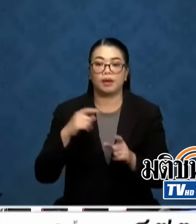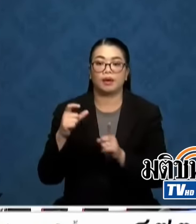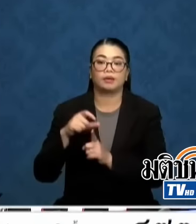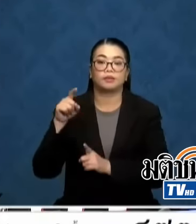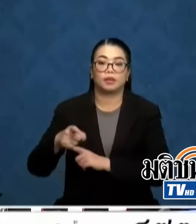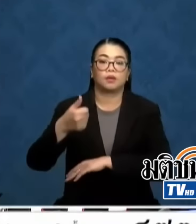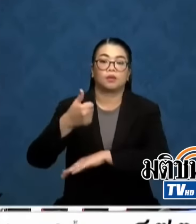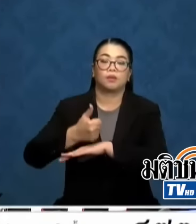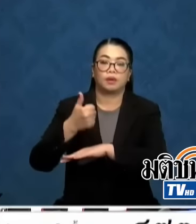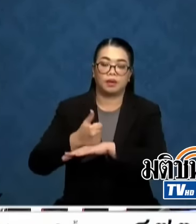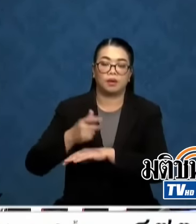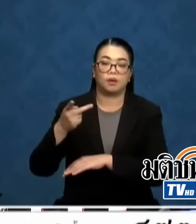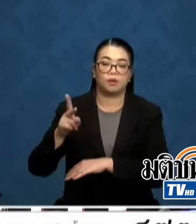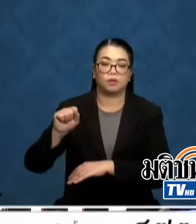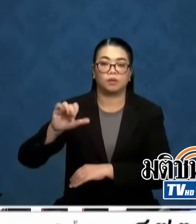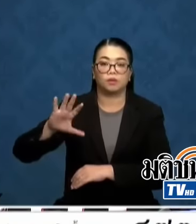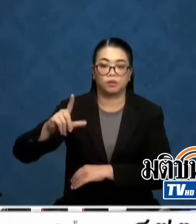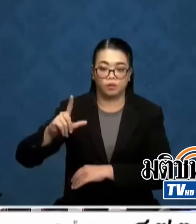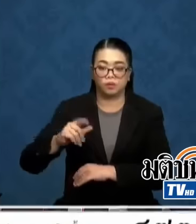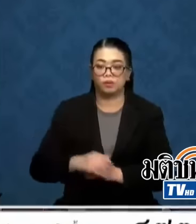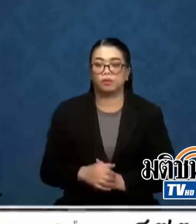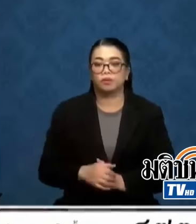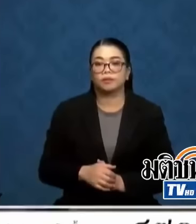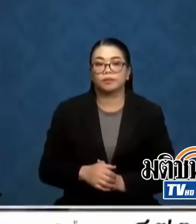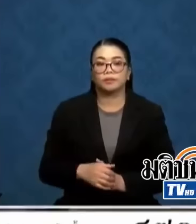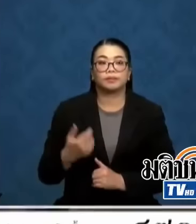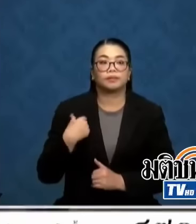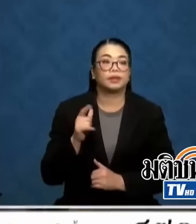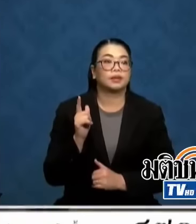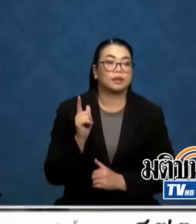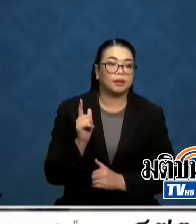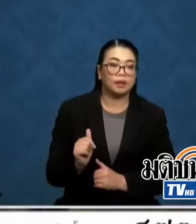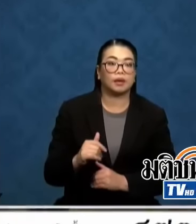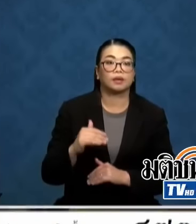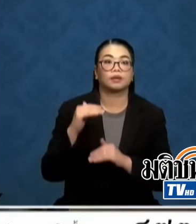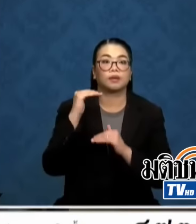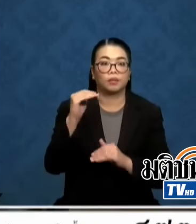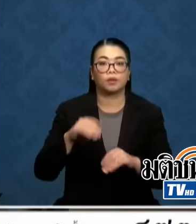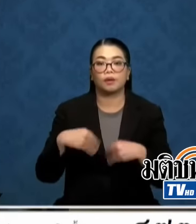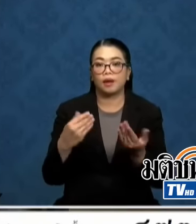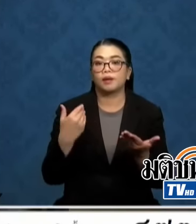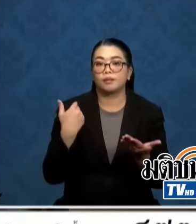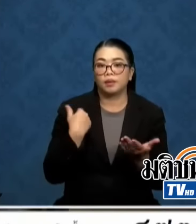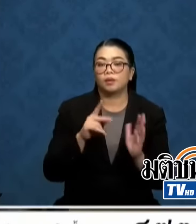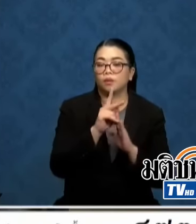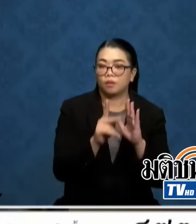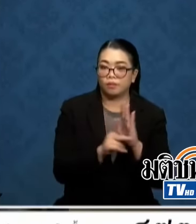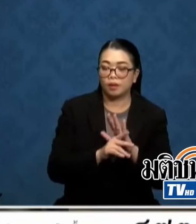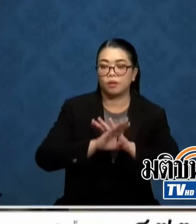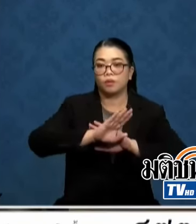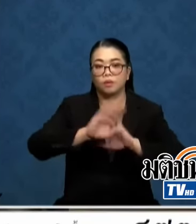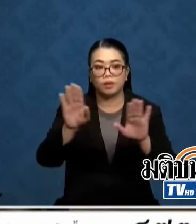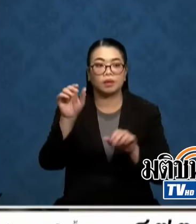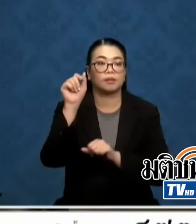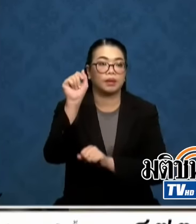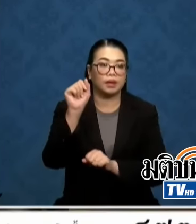คนักรักษาความสงบแห่งชาติพ.ศซึ่งมีหลักการที่กำหนดให้มีกฎหมายว่าด้วยการยกเลิก